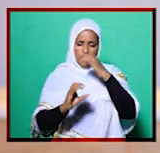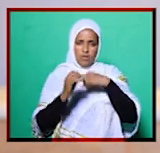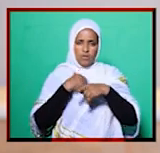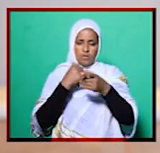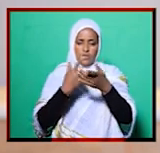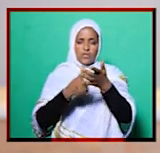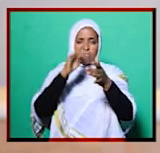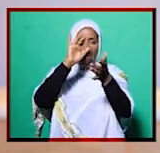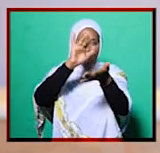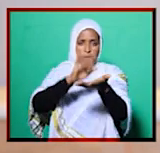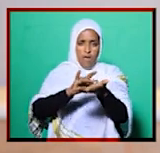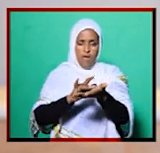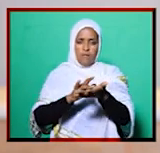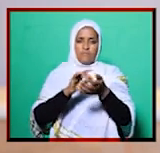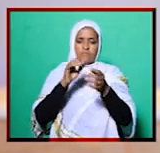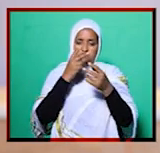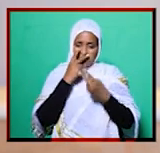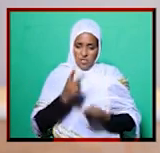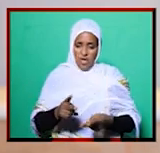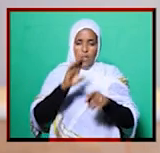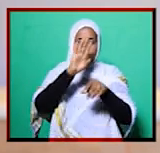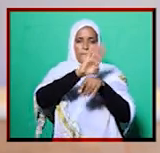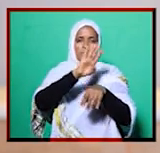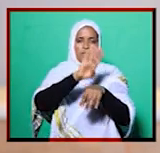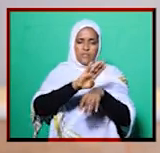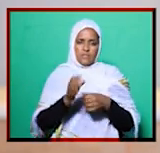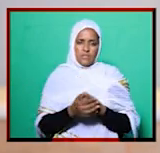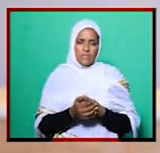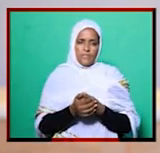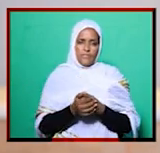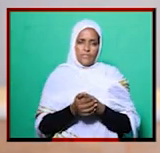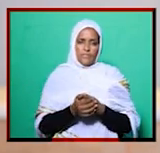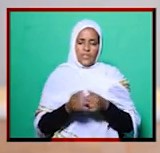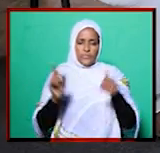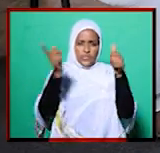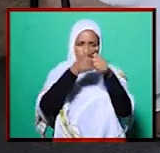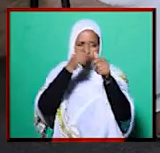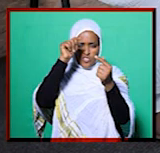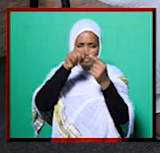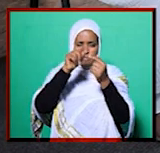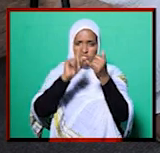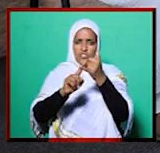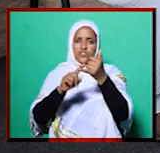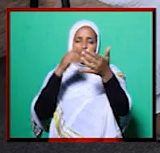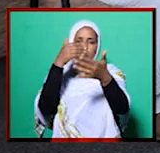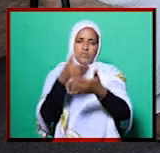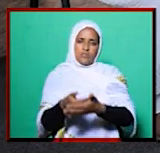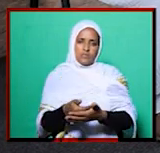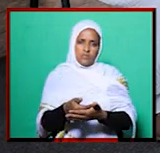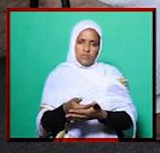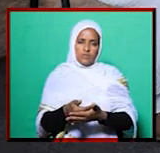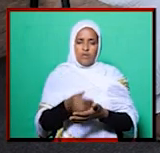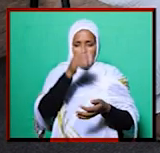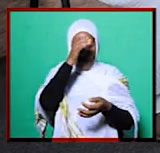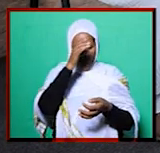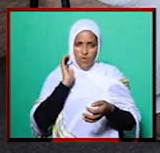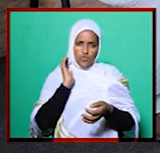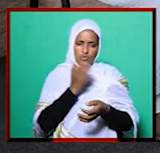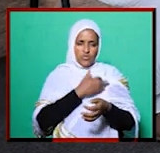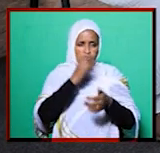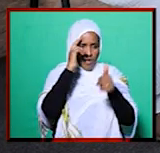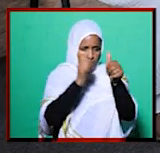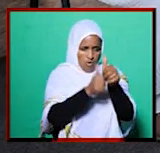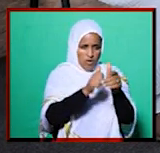ብናይ ቤተክርስቲያን ከመጀመሪያ እስከ መጨረሻ ከአባቶቻችን ከሐዋርያት ጀምሮ ሲወርድ ሲዋረድ